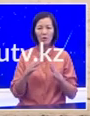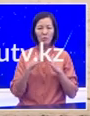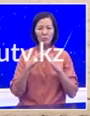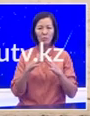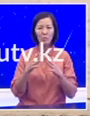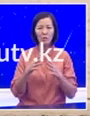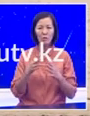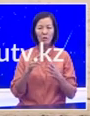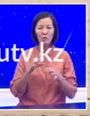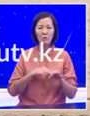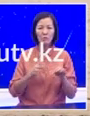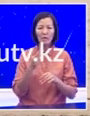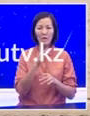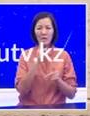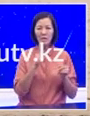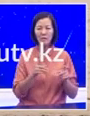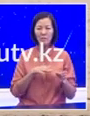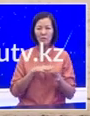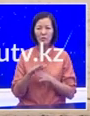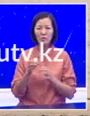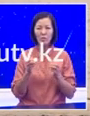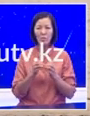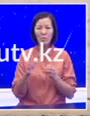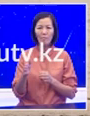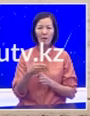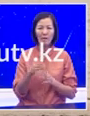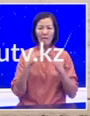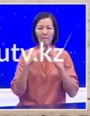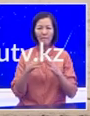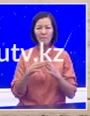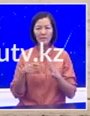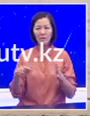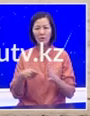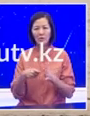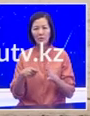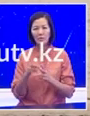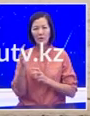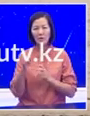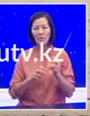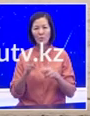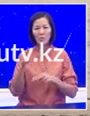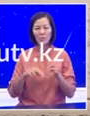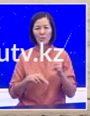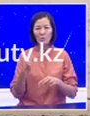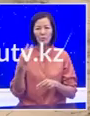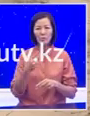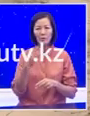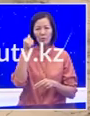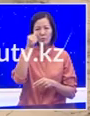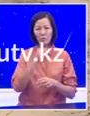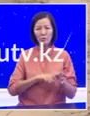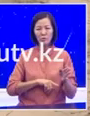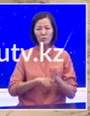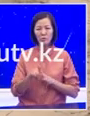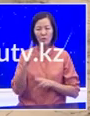Жоба екі кезеңмен жүзеге асады. 10 балық фермасымен жем зауыты құрылысы толықтай 2024 жылы жүзеге